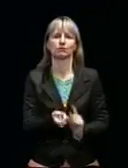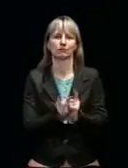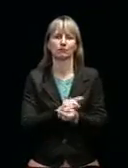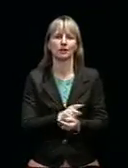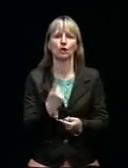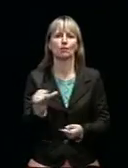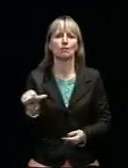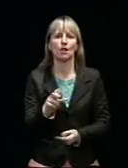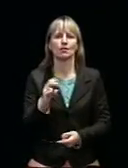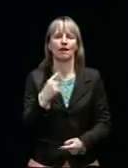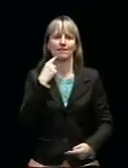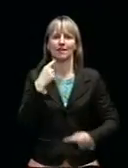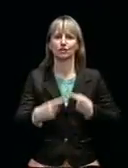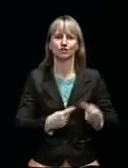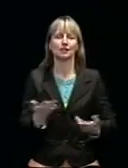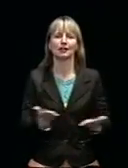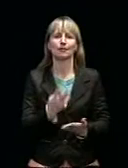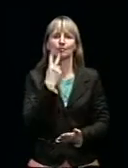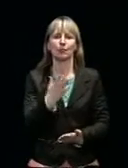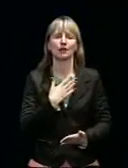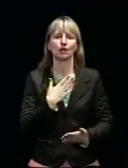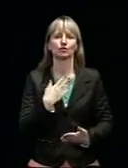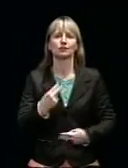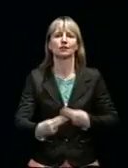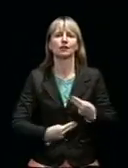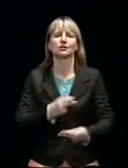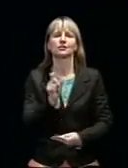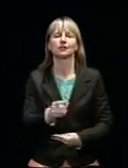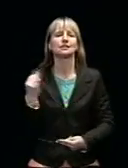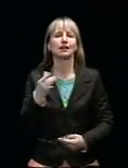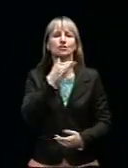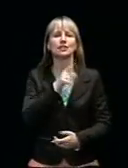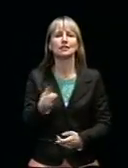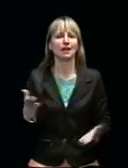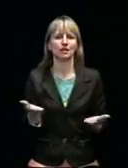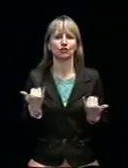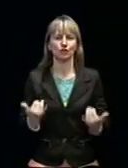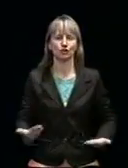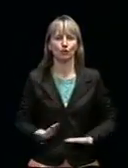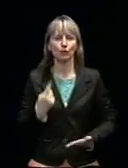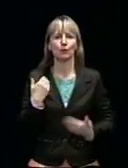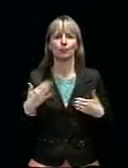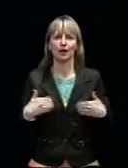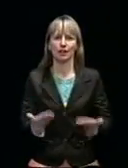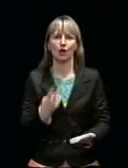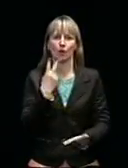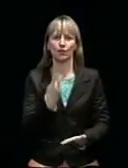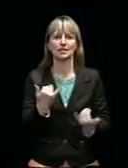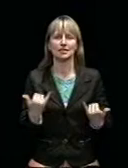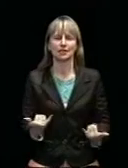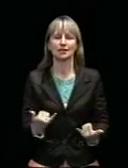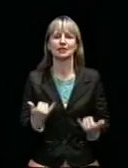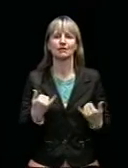на вічність. Тож, якими побачать наші нащадки цікаві часи, у які ми зараз живемо, пропоную дізнатися просто зараз.